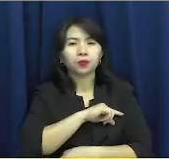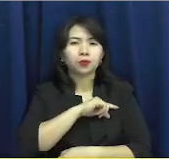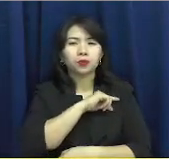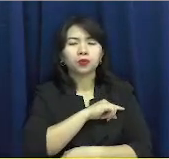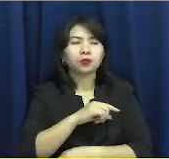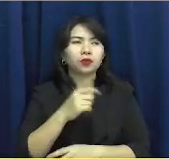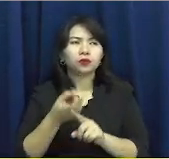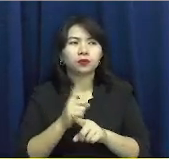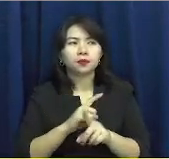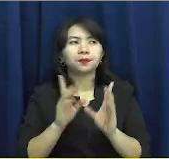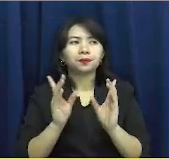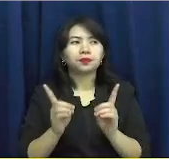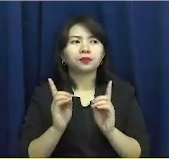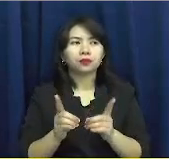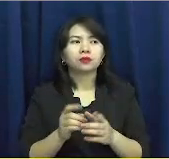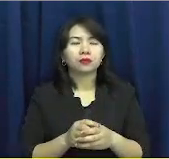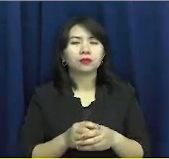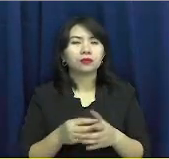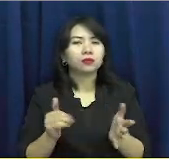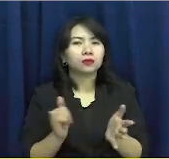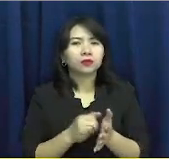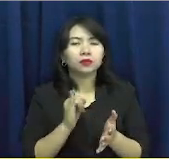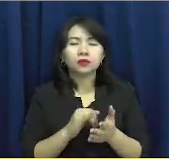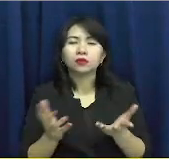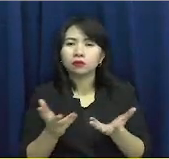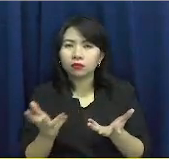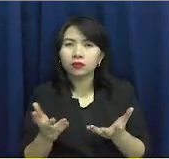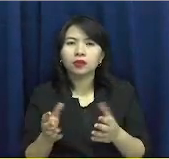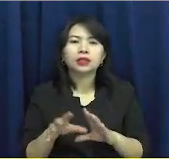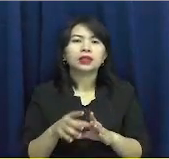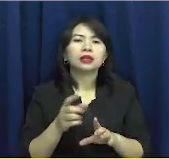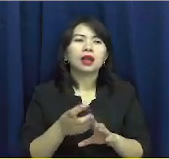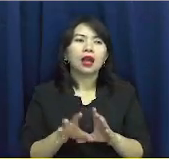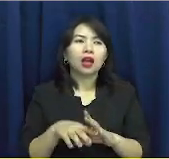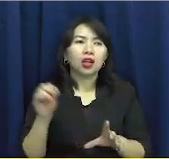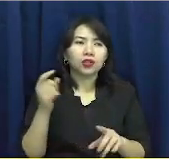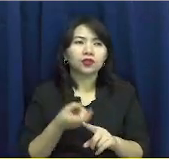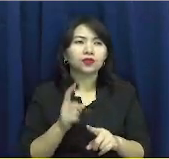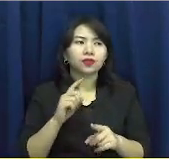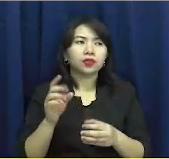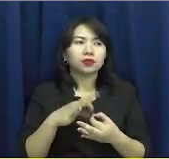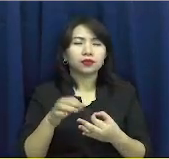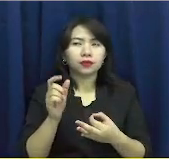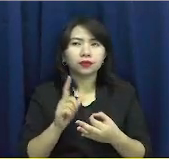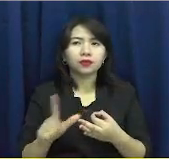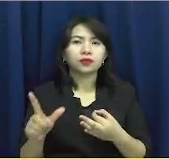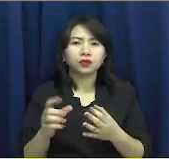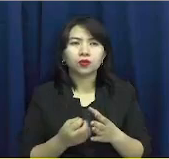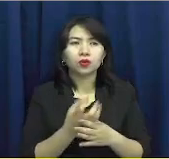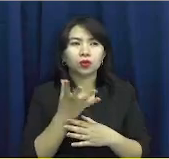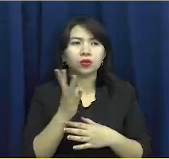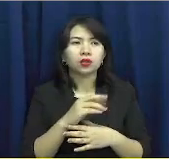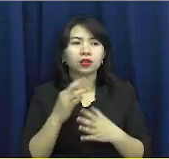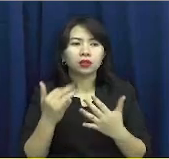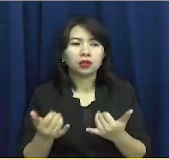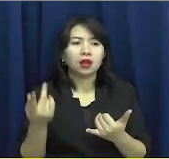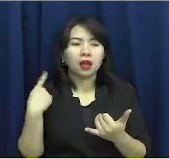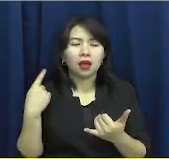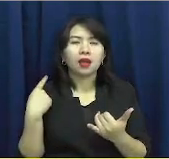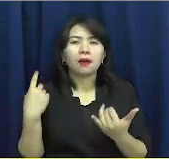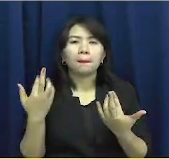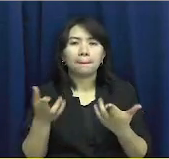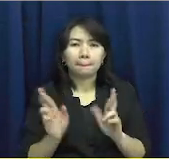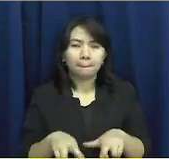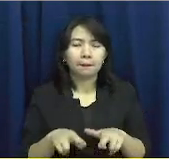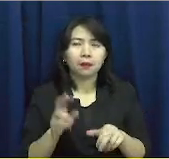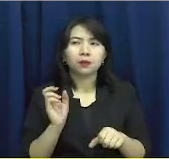doctrine, dito sasanga yung spiritual growth. From the spiritual growth, magiging mabunga.